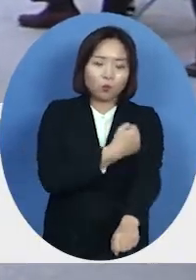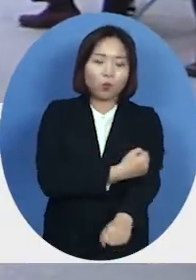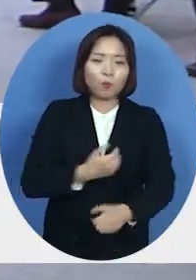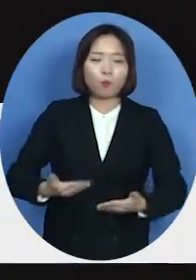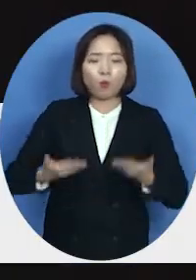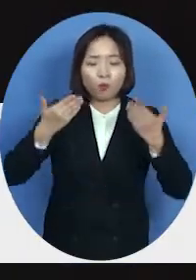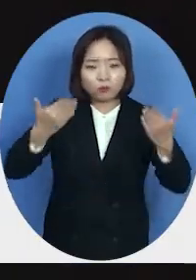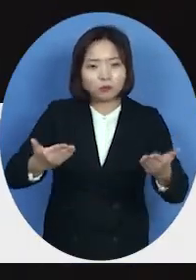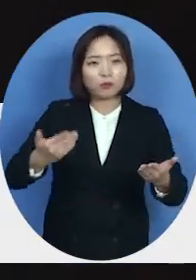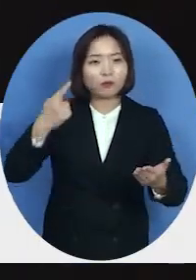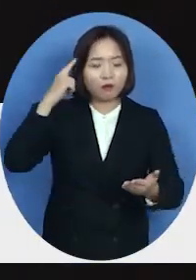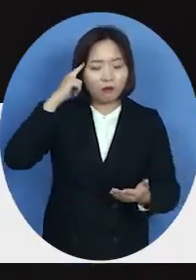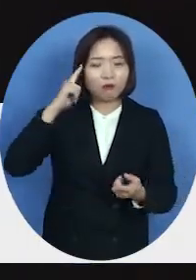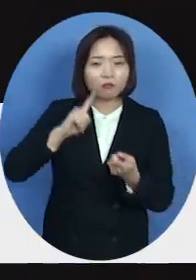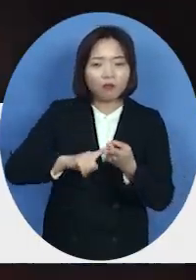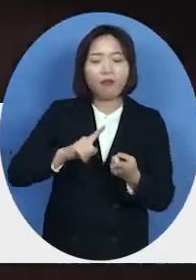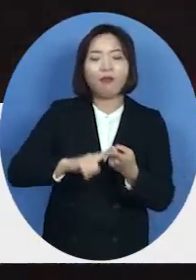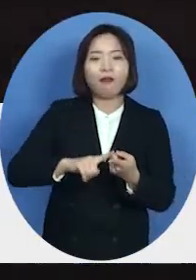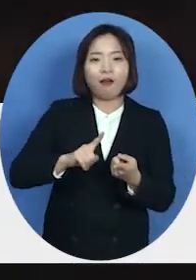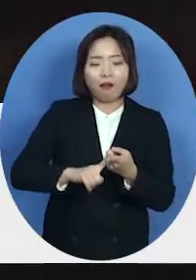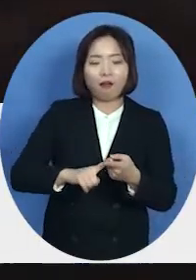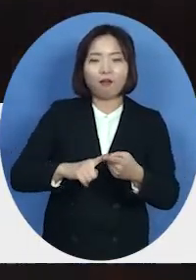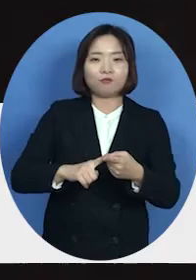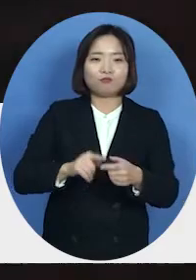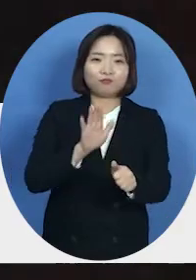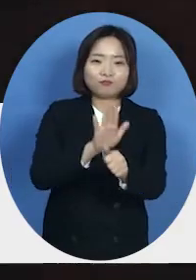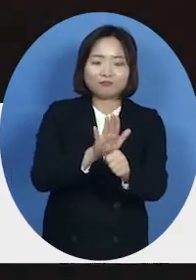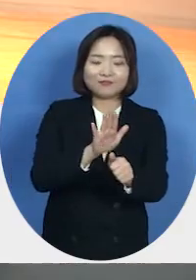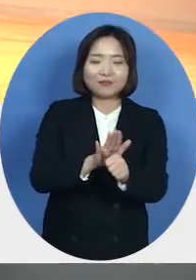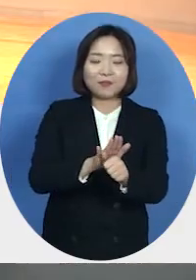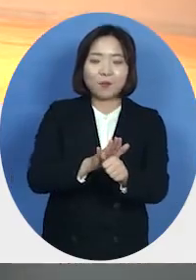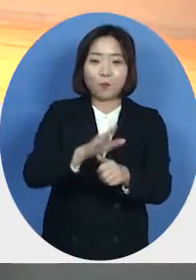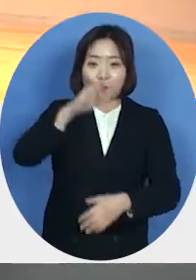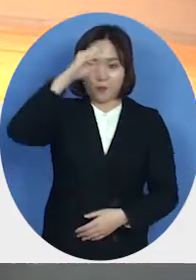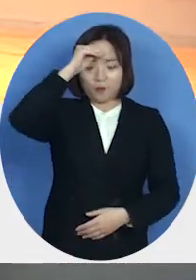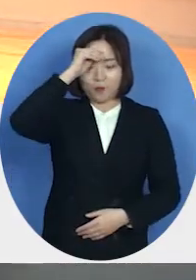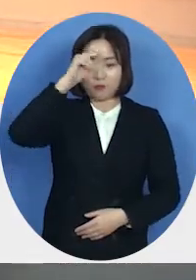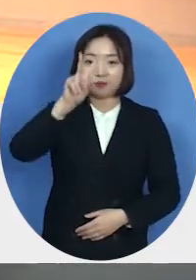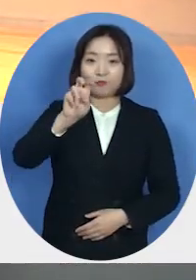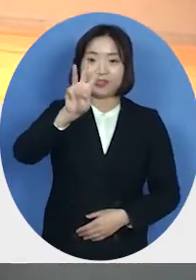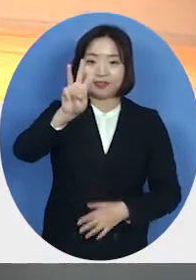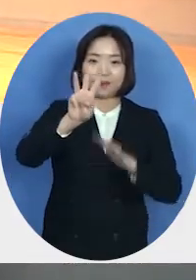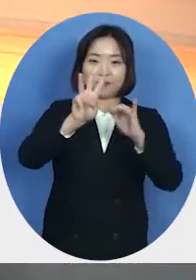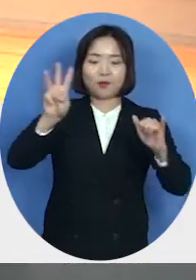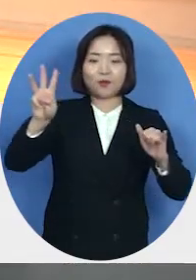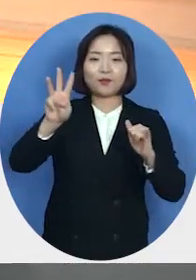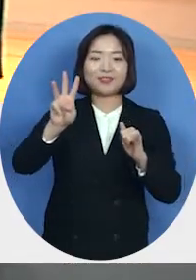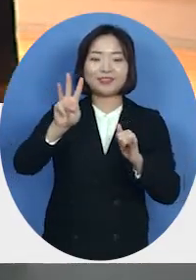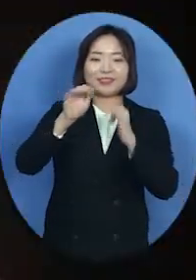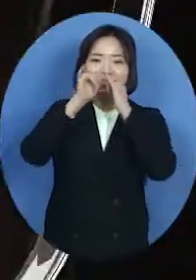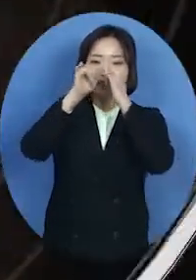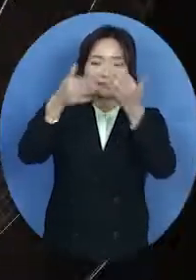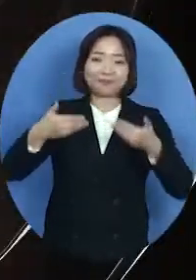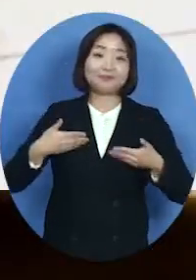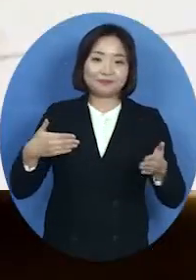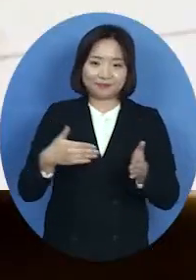봉사정신을 격려하며 지역 안전 발전에 이바지한 모범시민 23명이 표창을 받았습니다